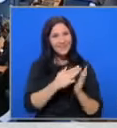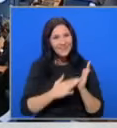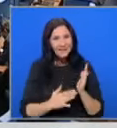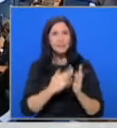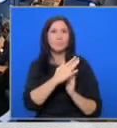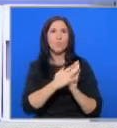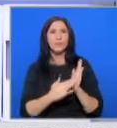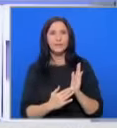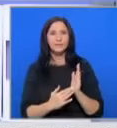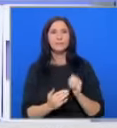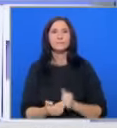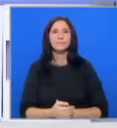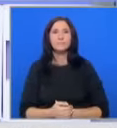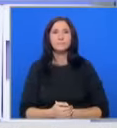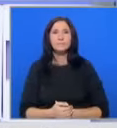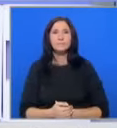текст.